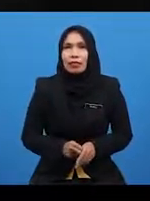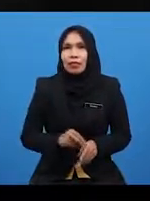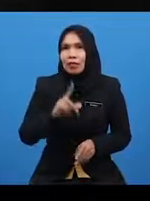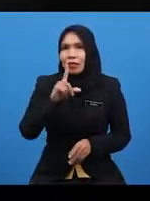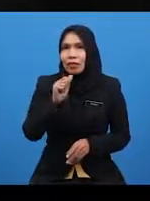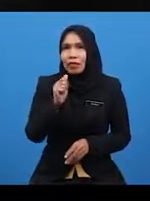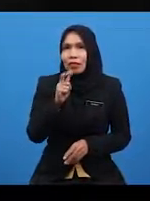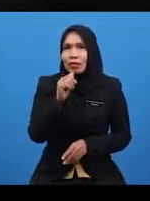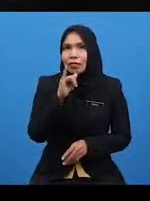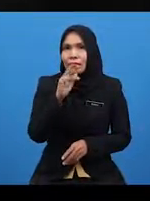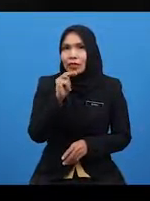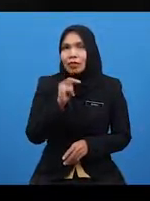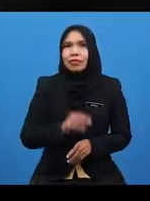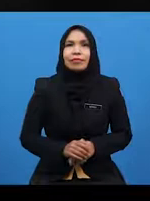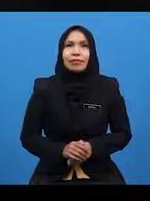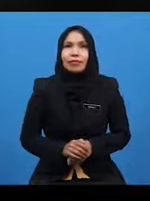menebuk,